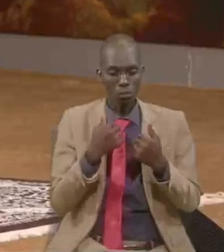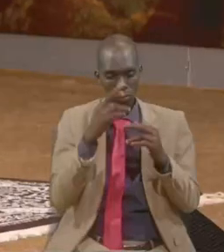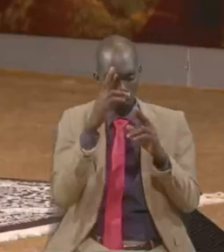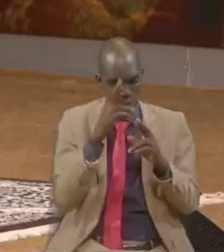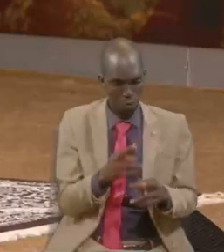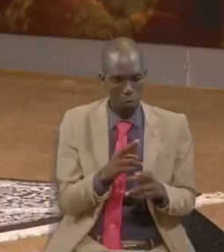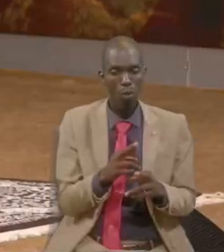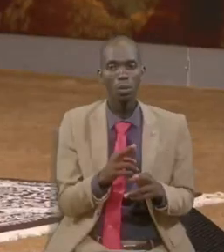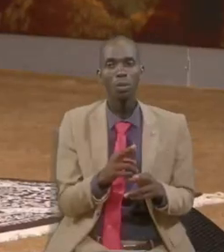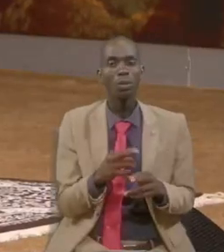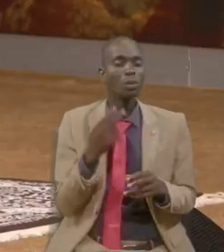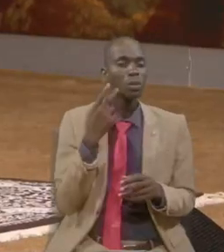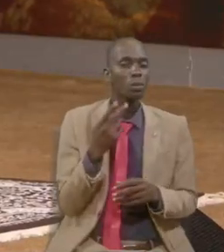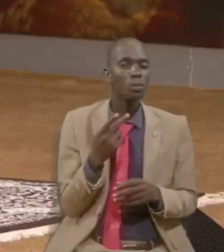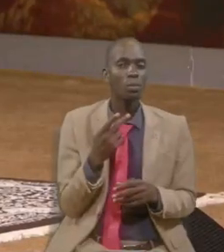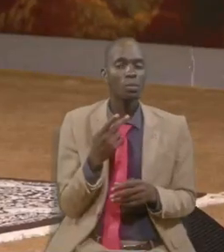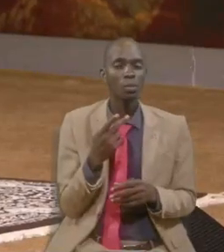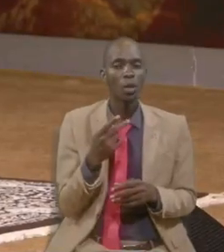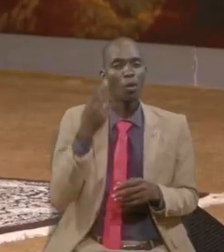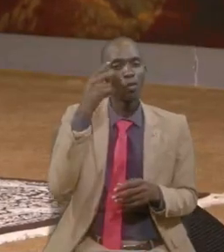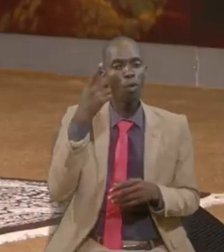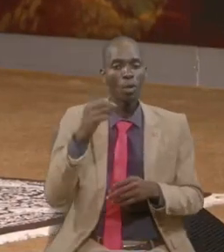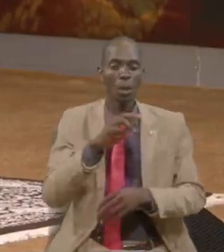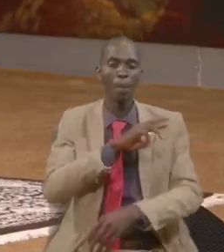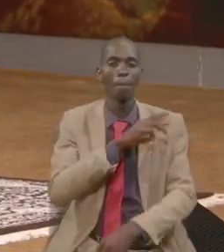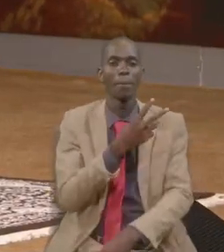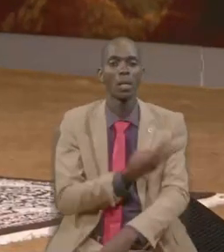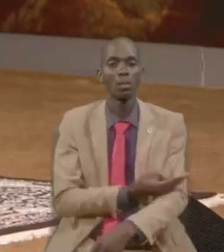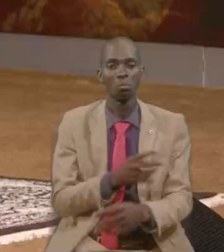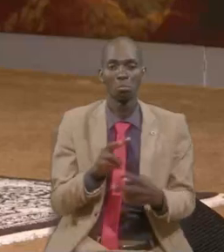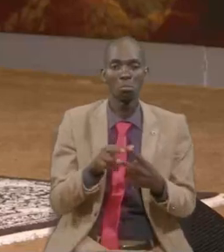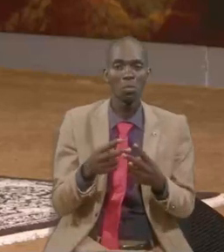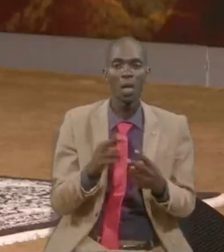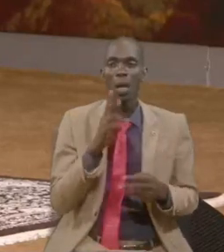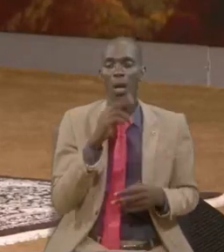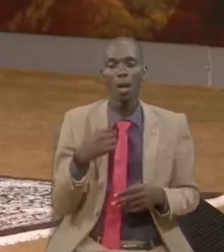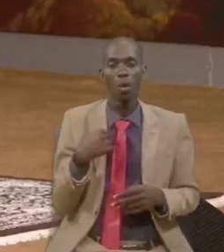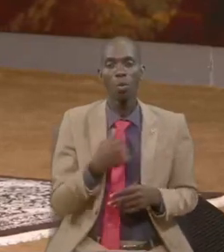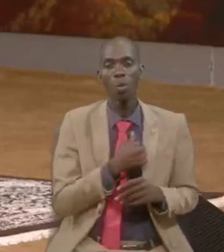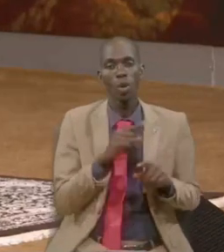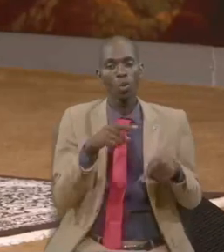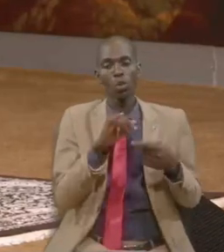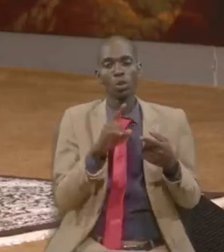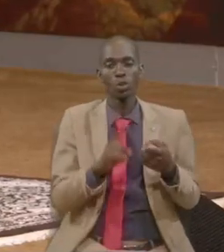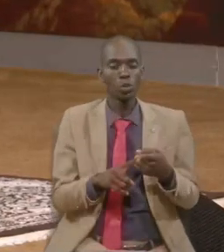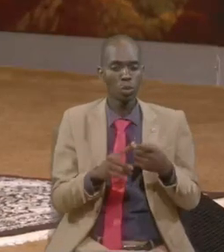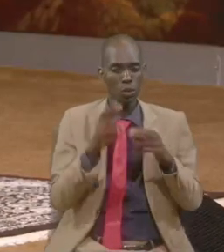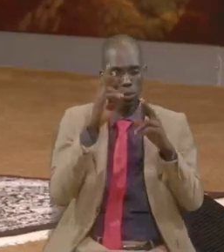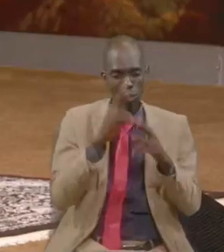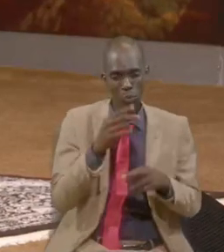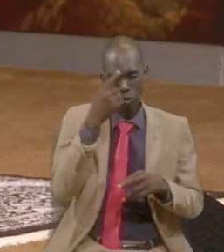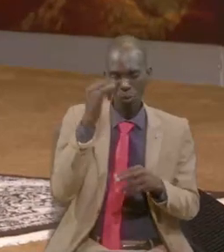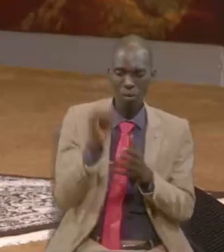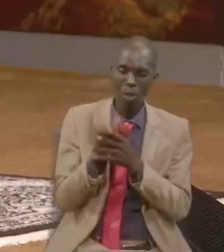on ne doit pas favoriser les gens. Et ça dit que tu n'auras point égard à la personne du